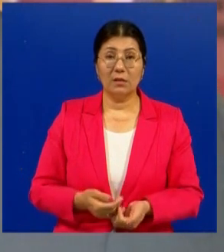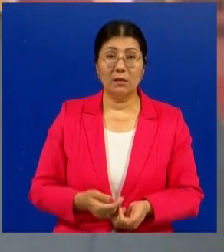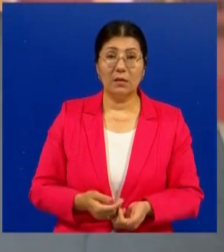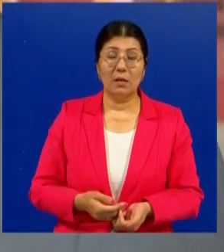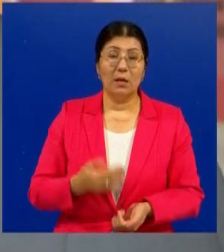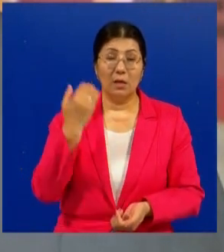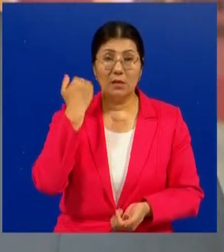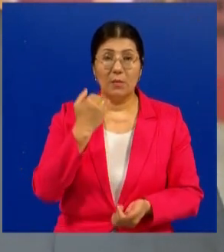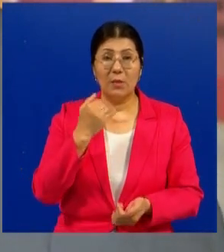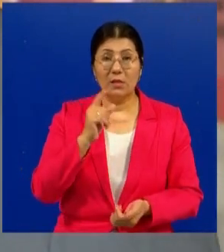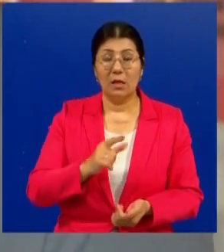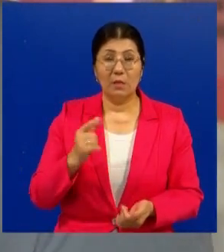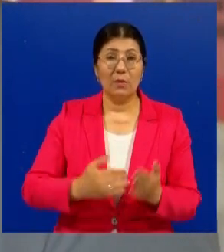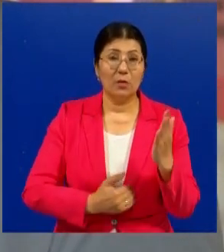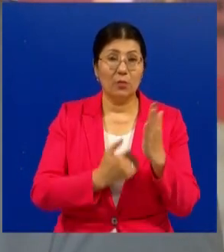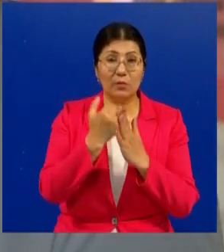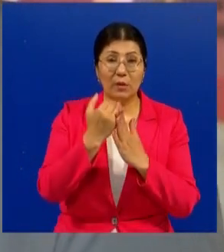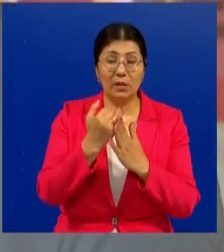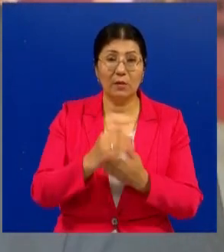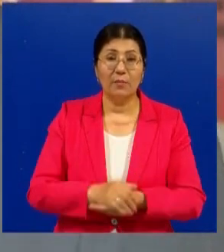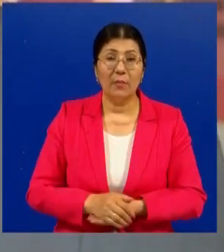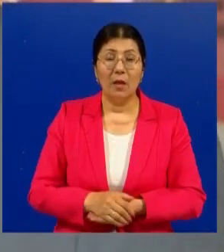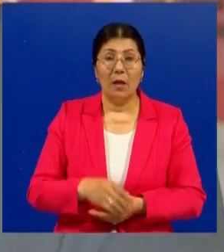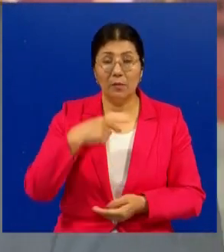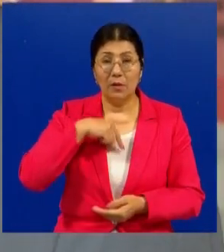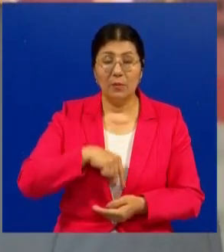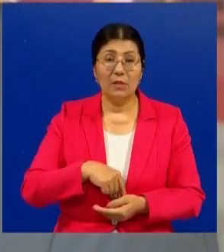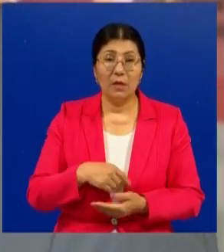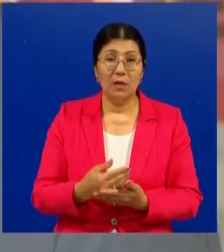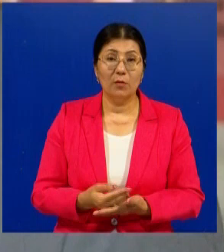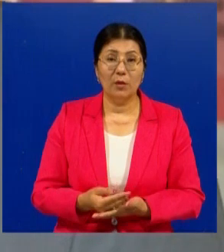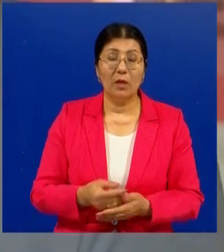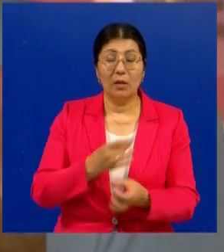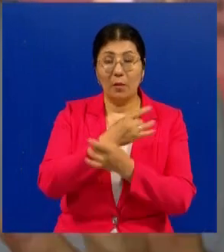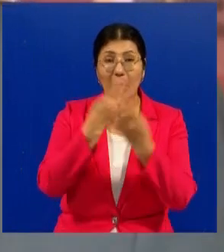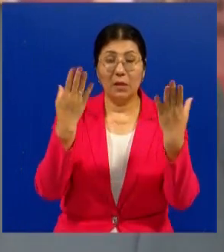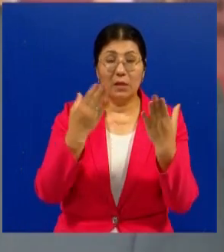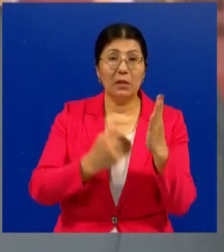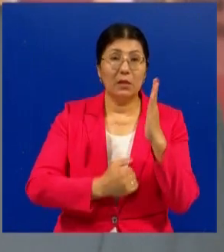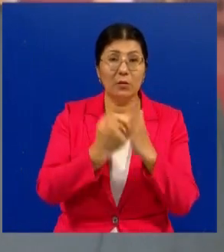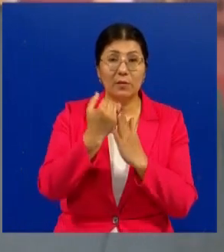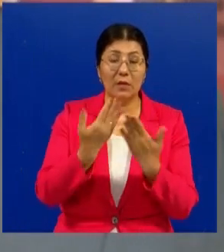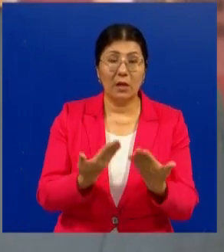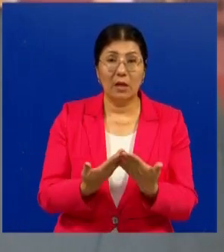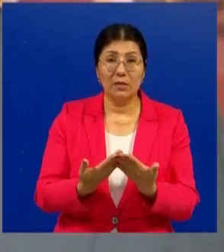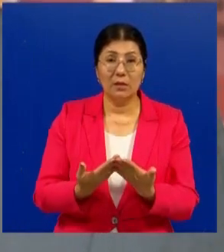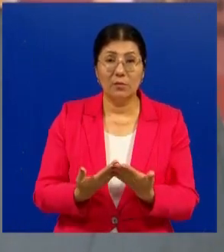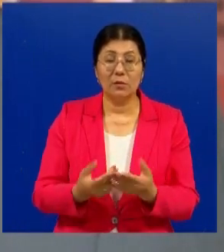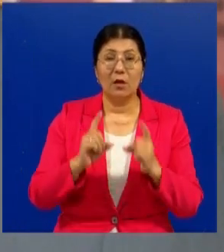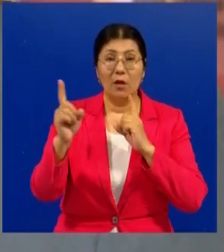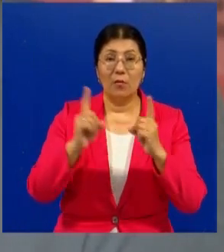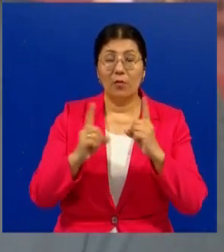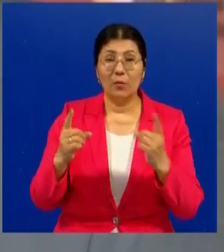sapası da ösüp atır adamlardın psixologiyalıq sawattılığı östi sonun içinde psixologiyalıq mädeniyet al endi bizdin qazı şırıldap osı forumda köterip